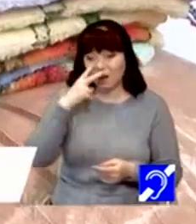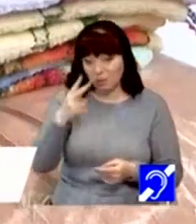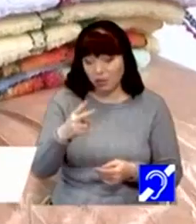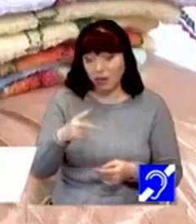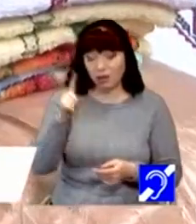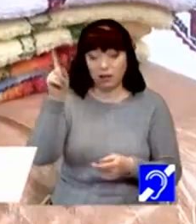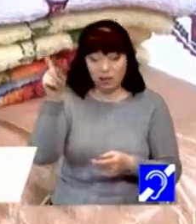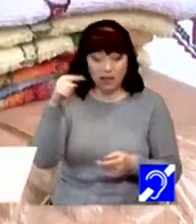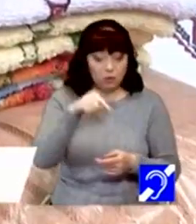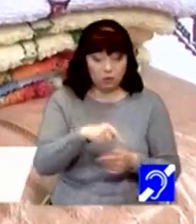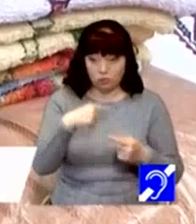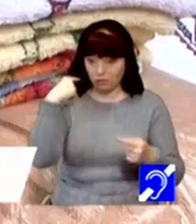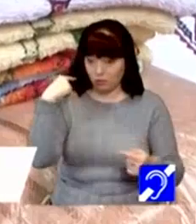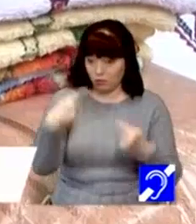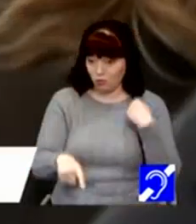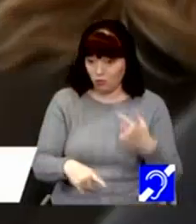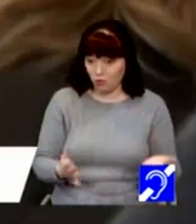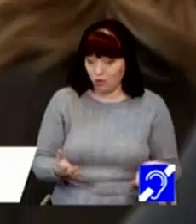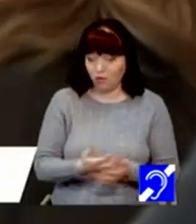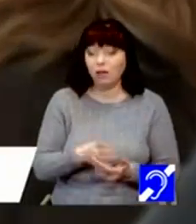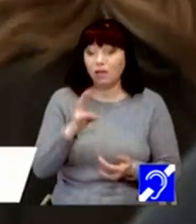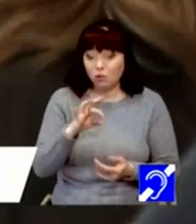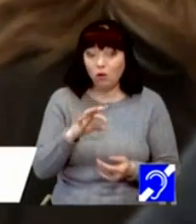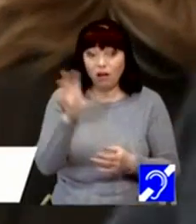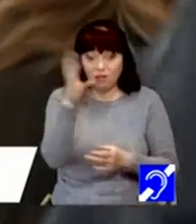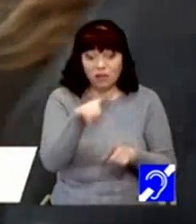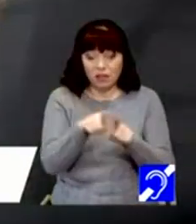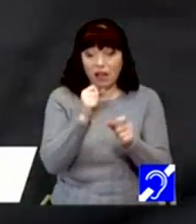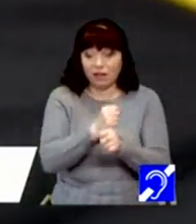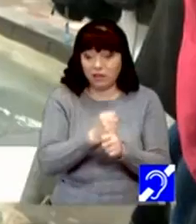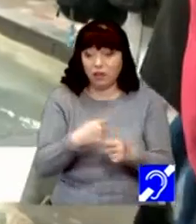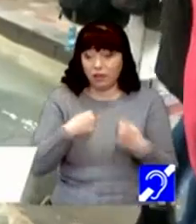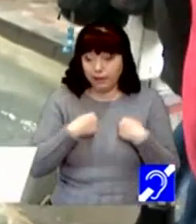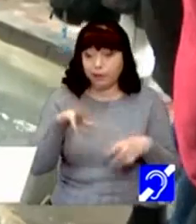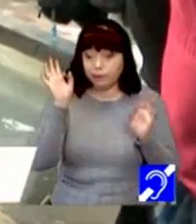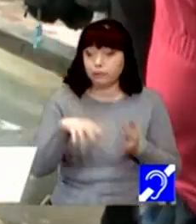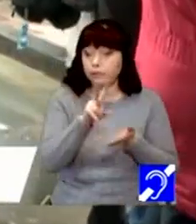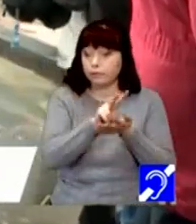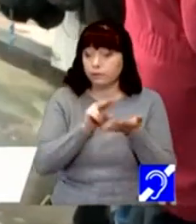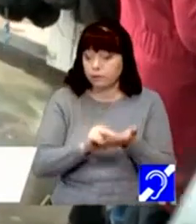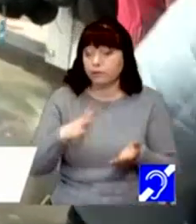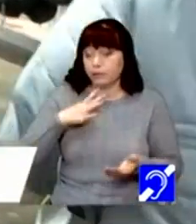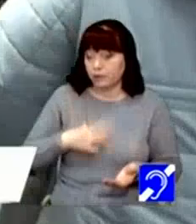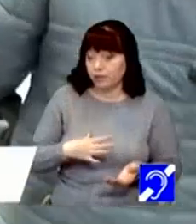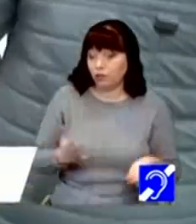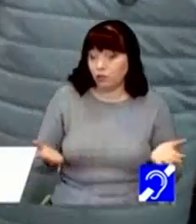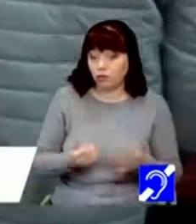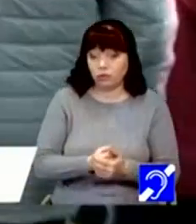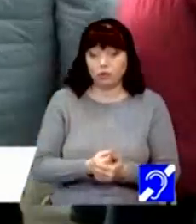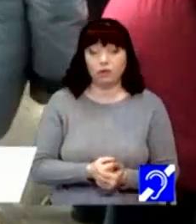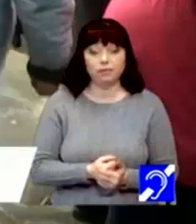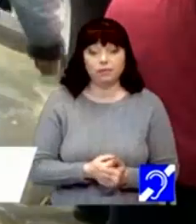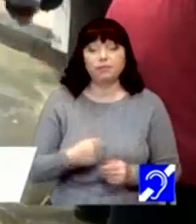fac aici Asta e o prostie să dăm fac tot fac și eu doi ani nu am făcut și a fost așa de bine ne